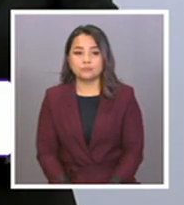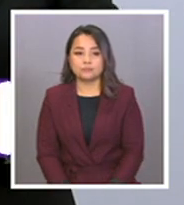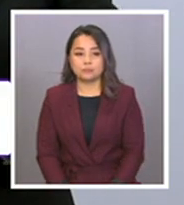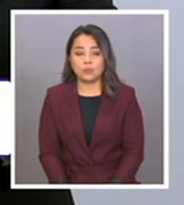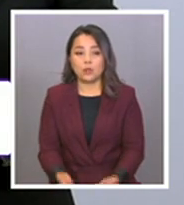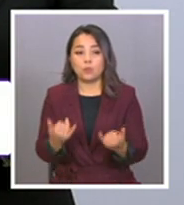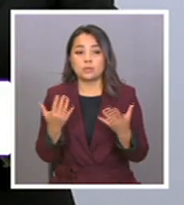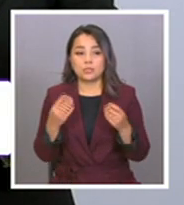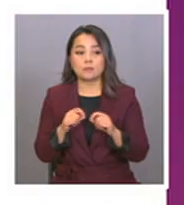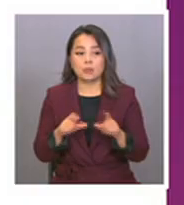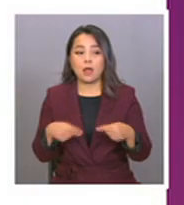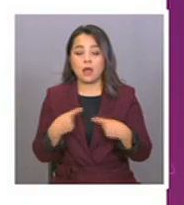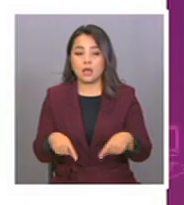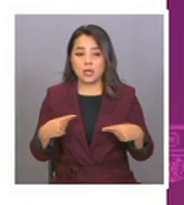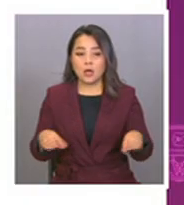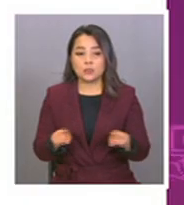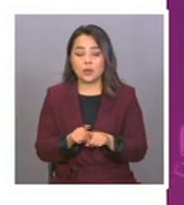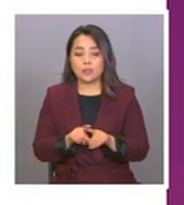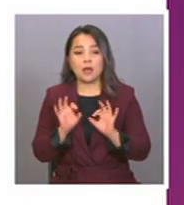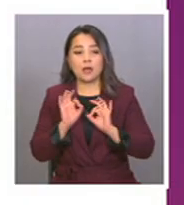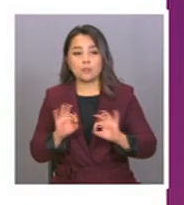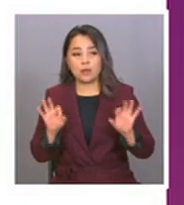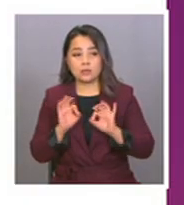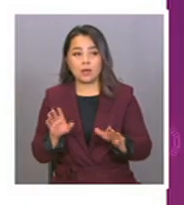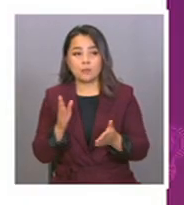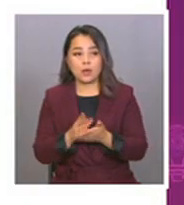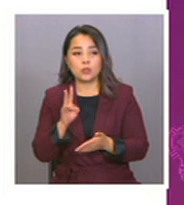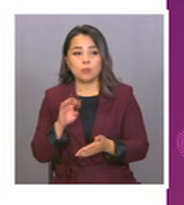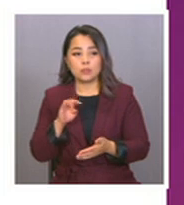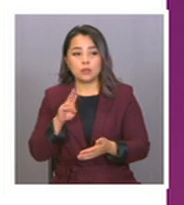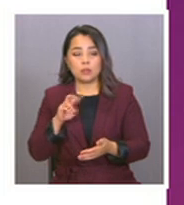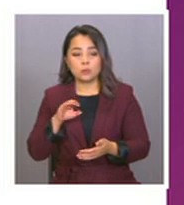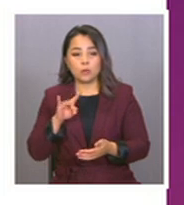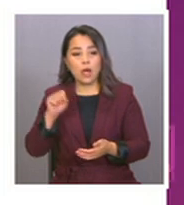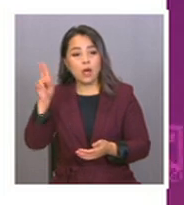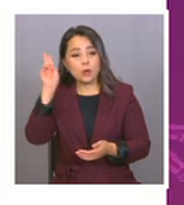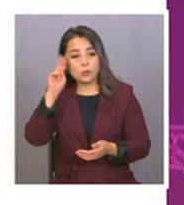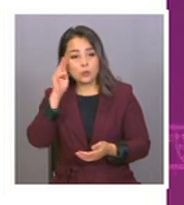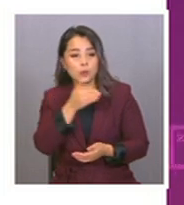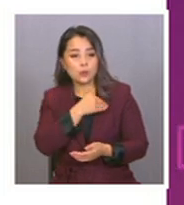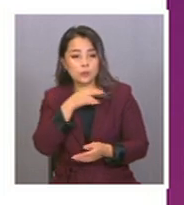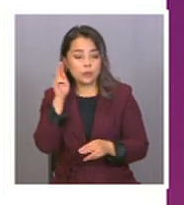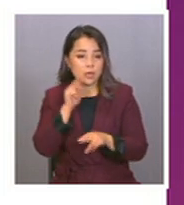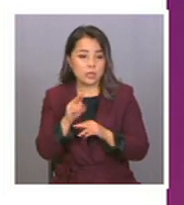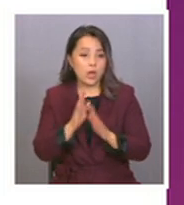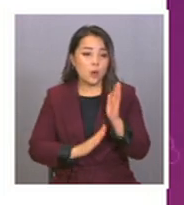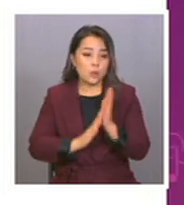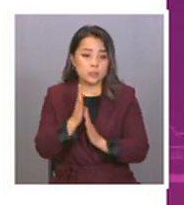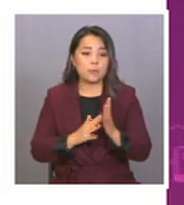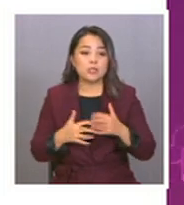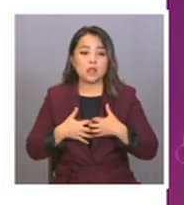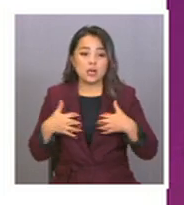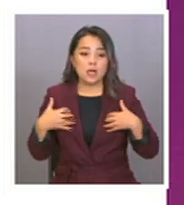Бүгінгі сабақта әртүрлі түрлерді сипаттауда бинарлық номенклатураны қолдануды үйренесіз. Және де өсімдіктер мен жануарлардың